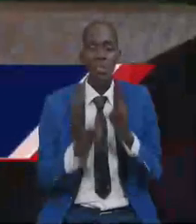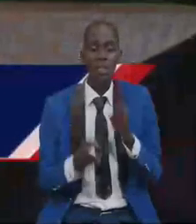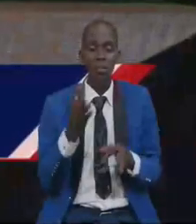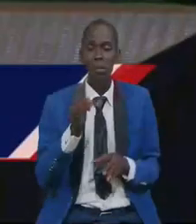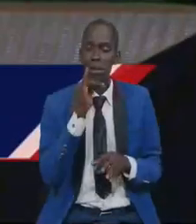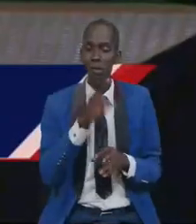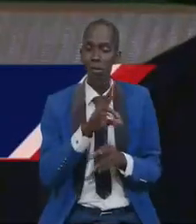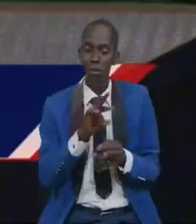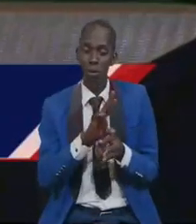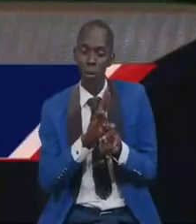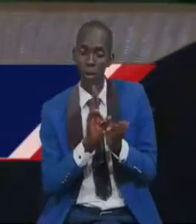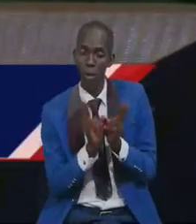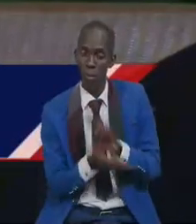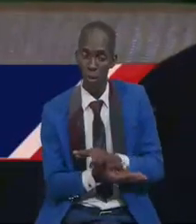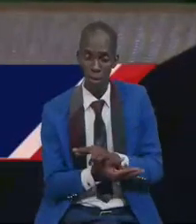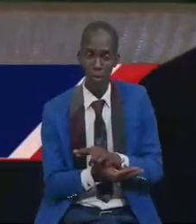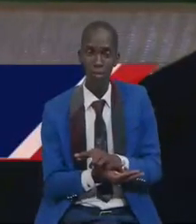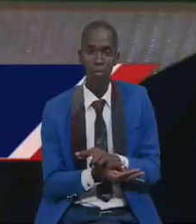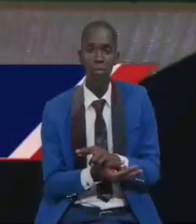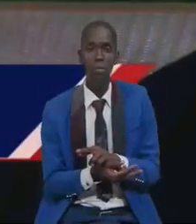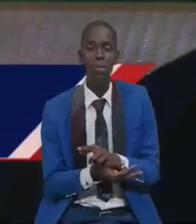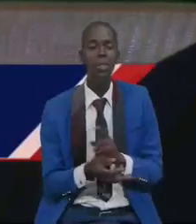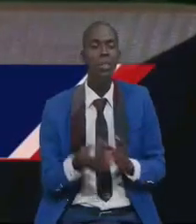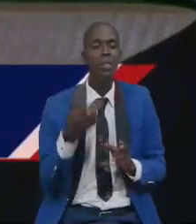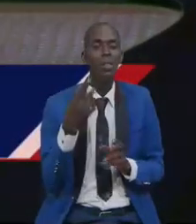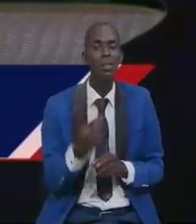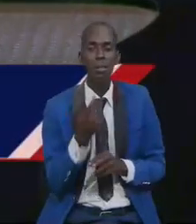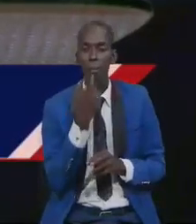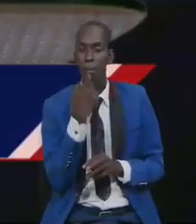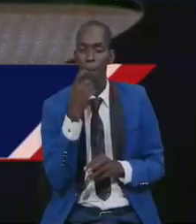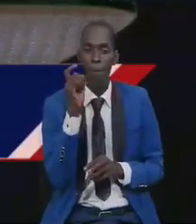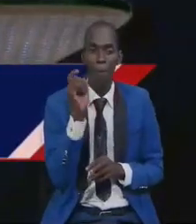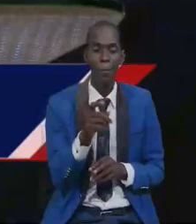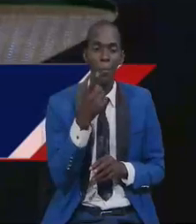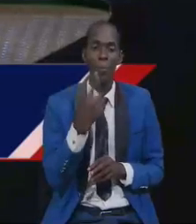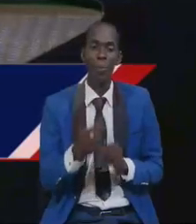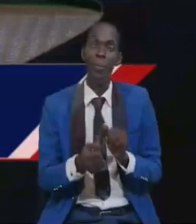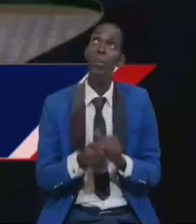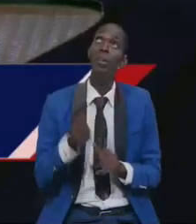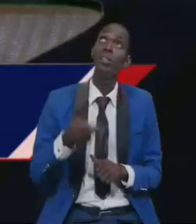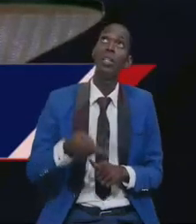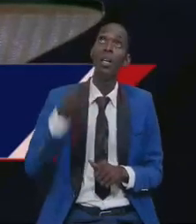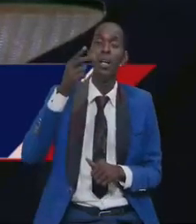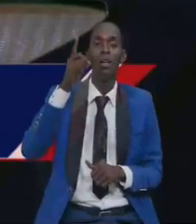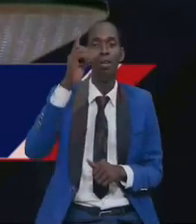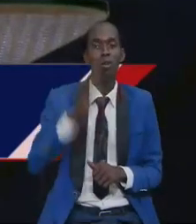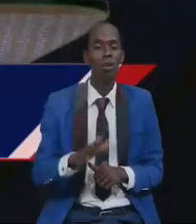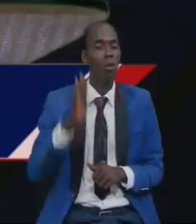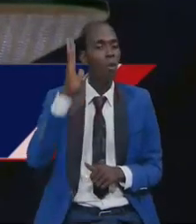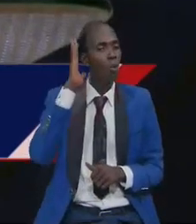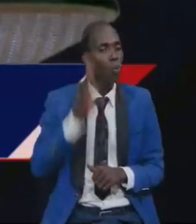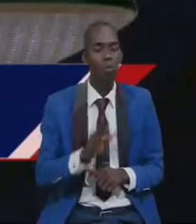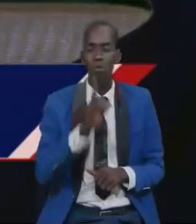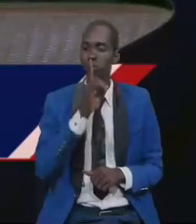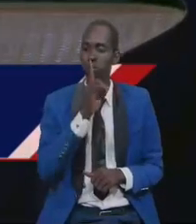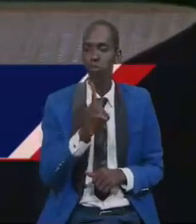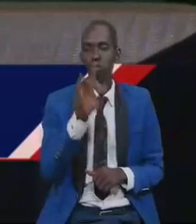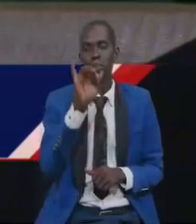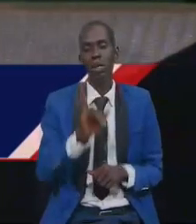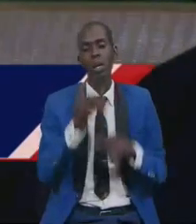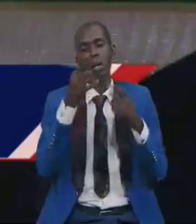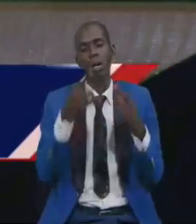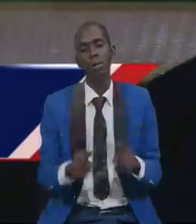de pénitence, s'il n'y a pas de repentance, le décret du Très-Haut, très sûrement, ça va s'accomplir.